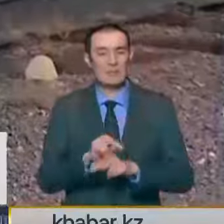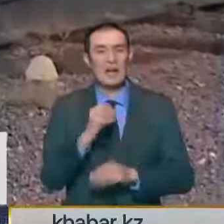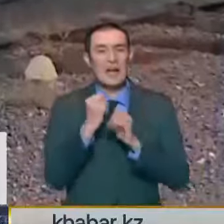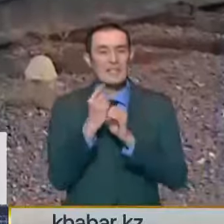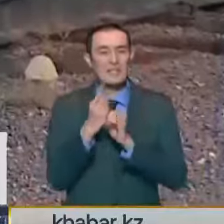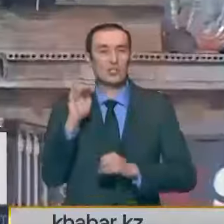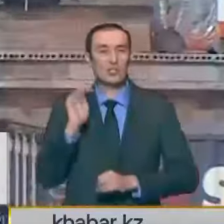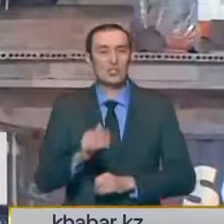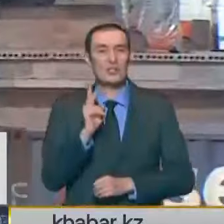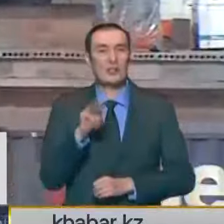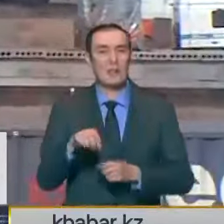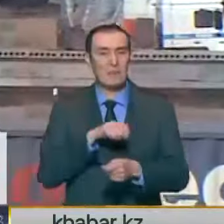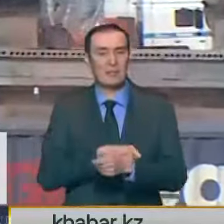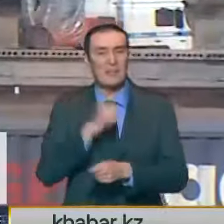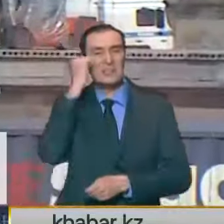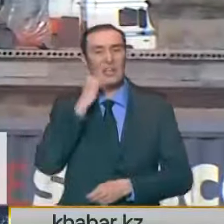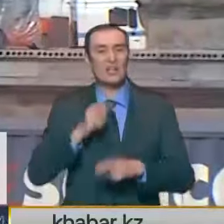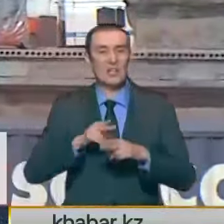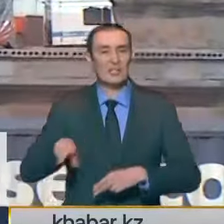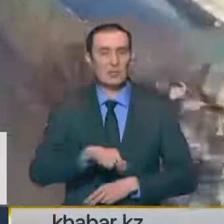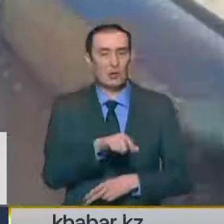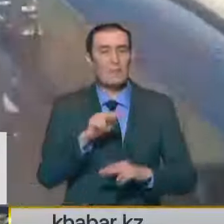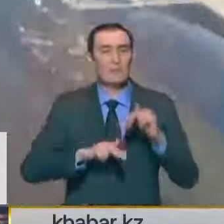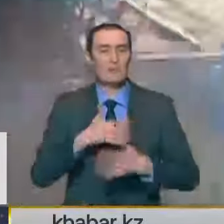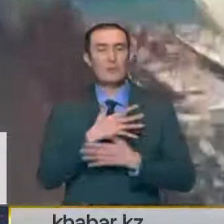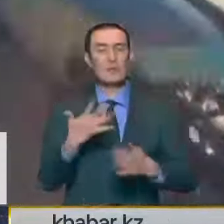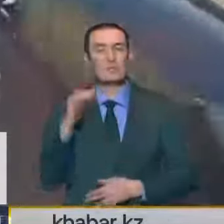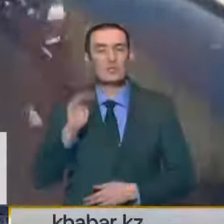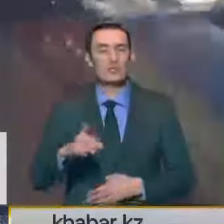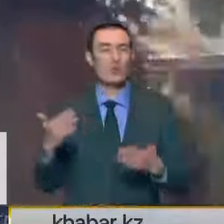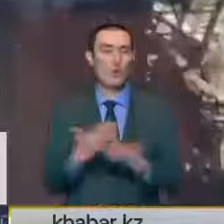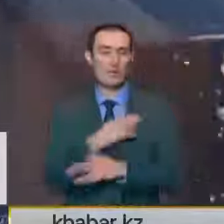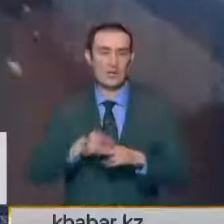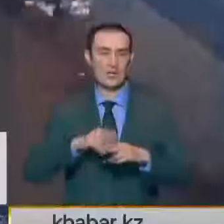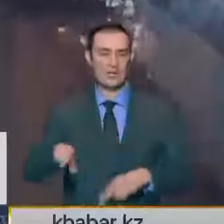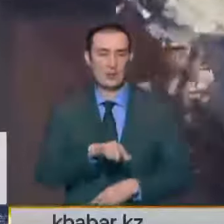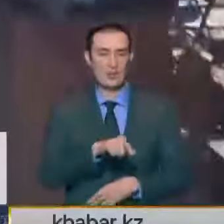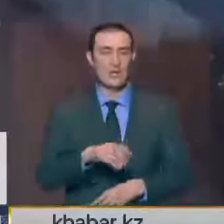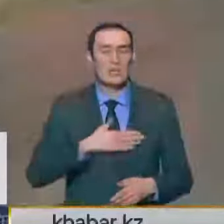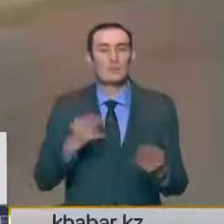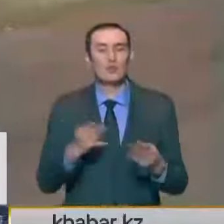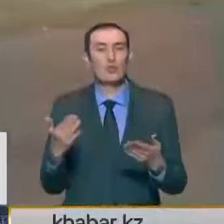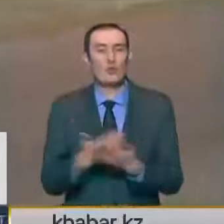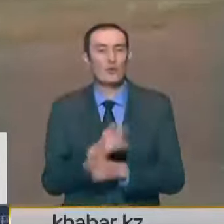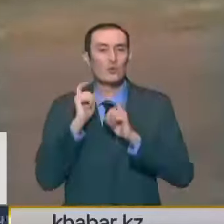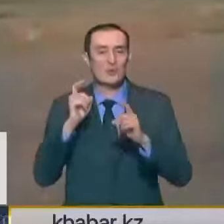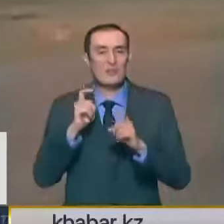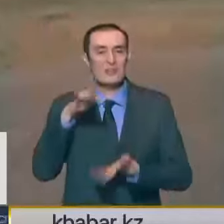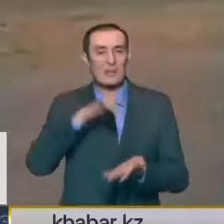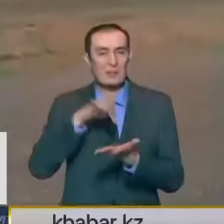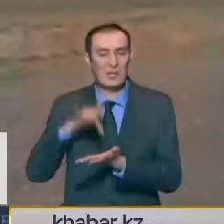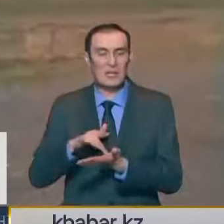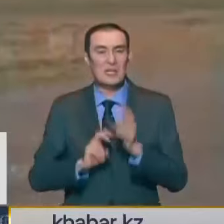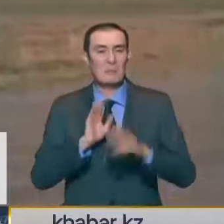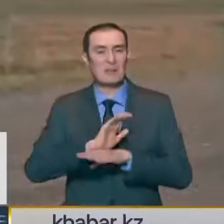11000 км старых железных дорог и построить более 5 сся новых стране нужны новые грузовые терминалы и